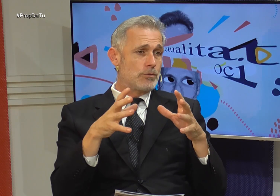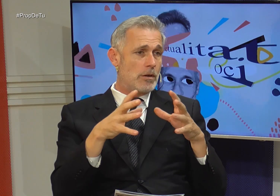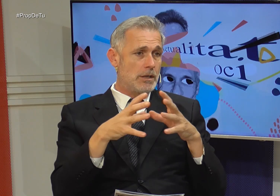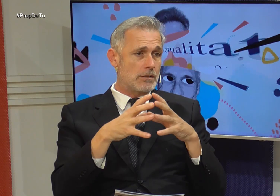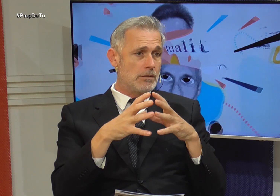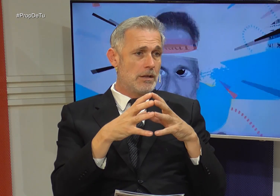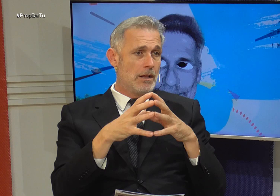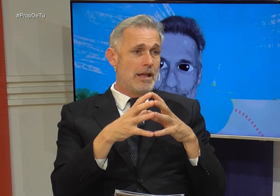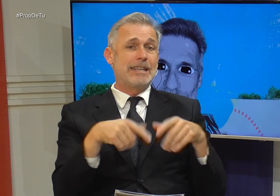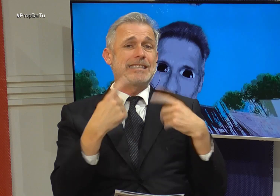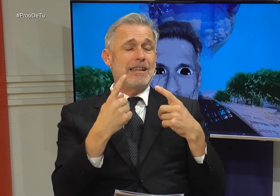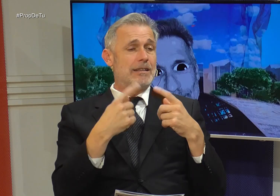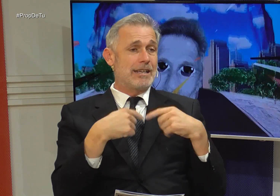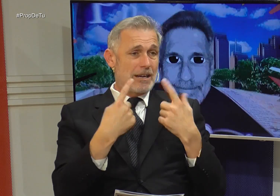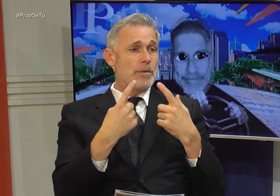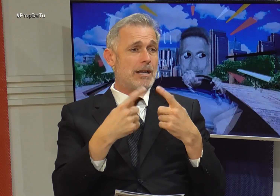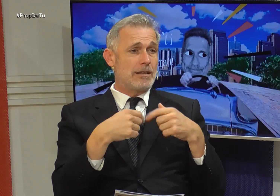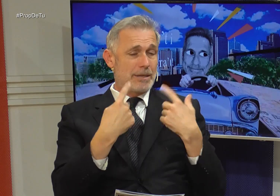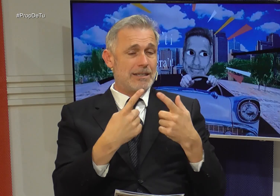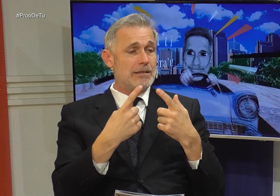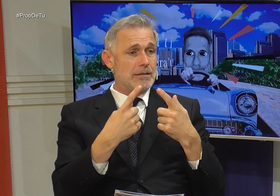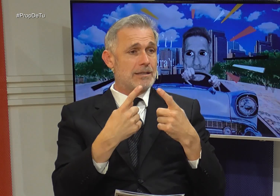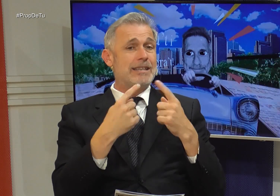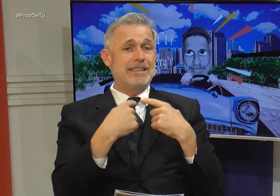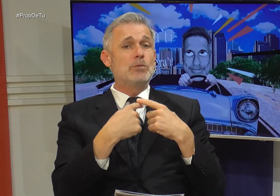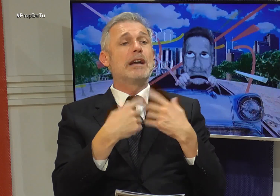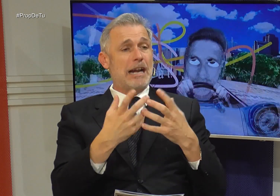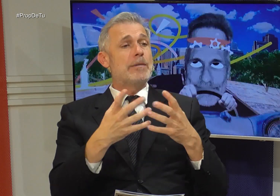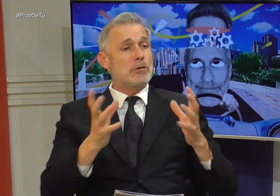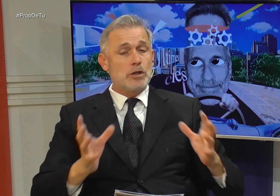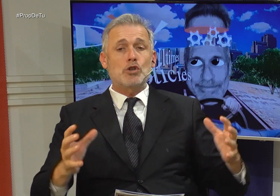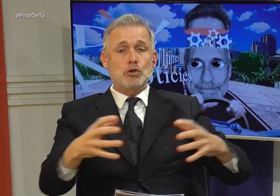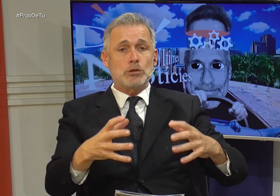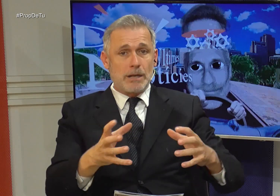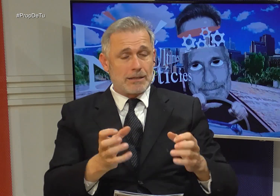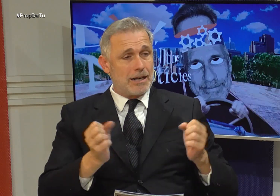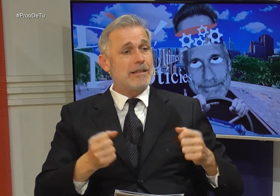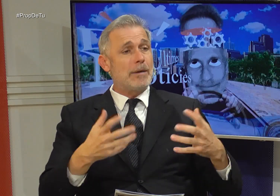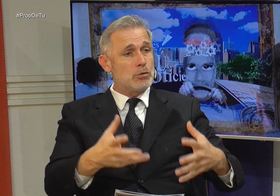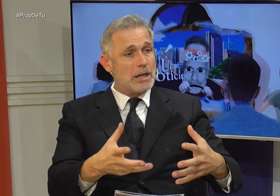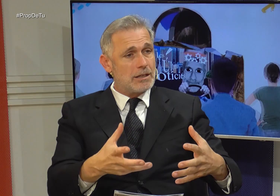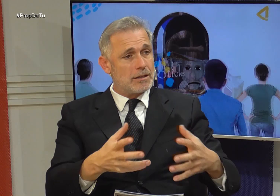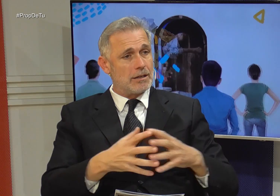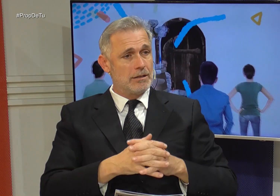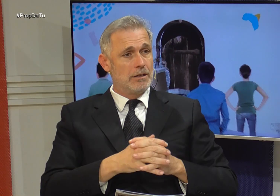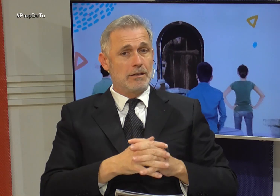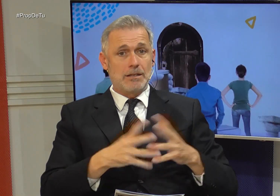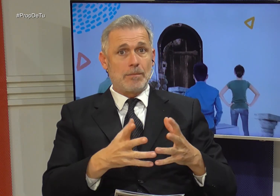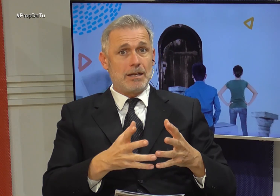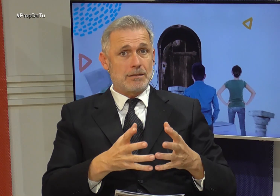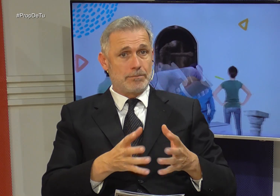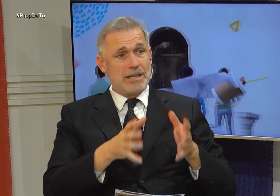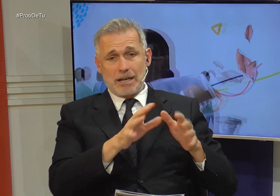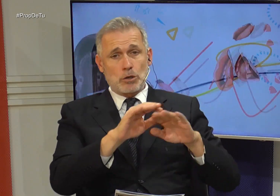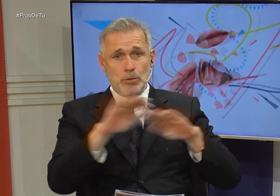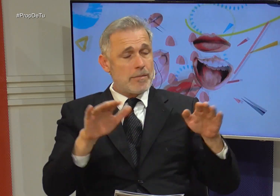parlaments autonòmics. No? El qui està dalt, el qui està governant, el president, és el qui diu anem a reunir-nos tots per a tirar endavant una agenda. I els